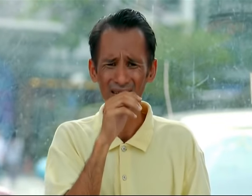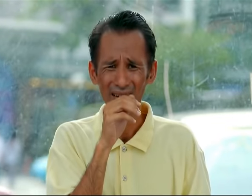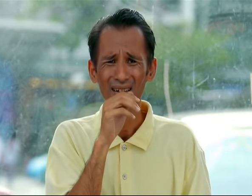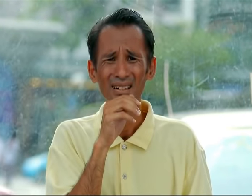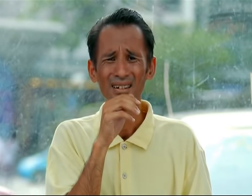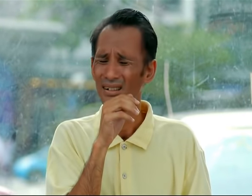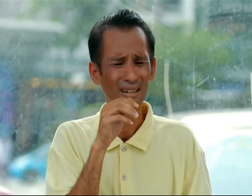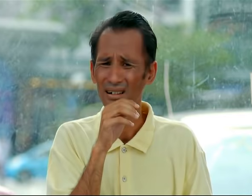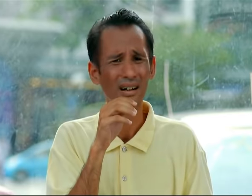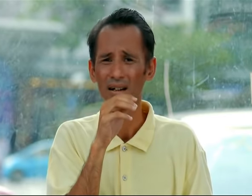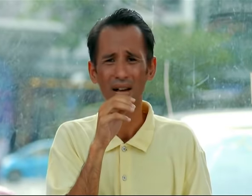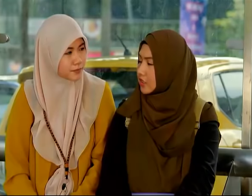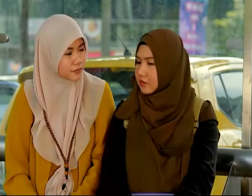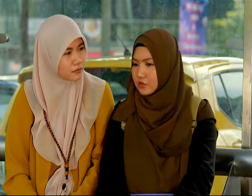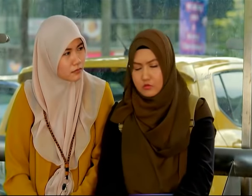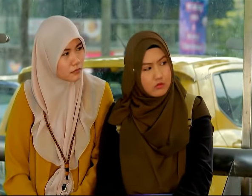Seminggu,